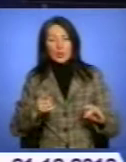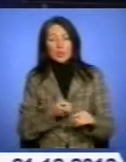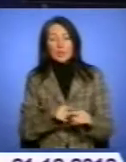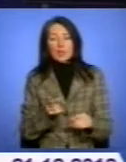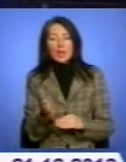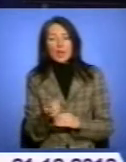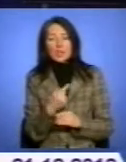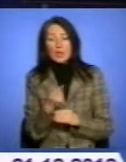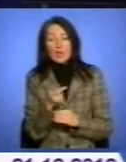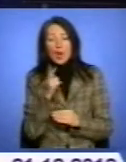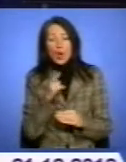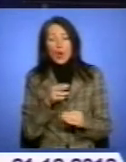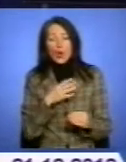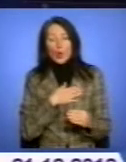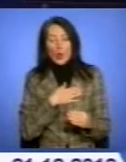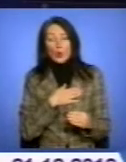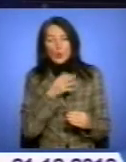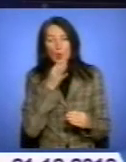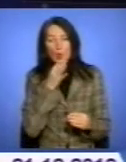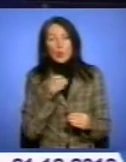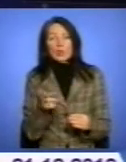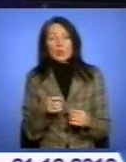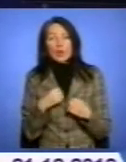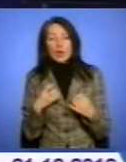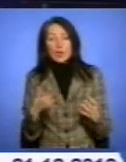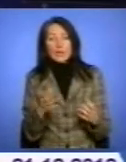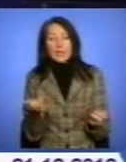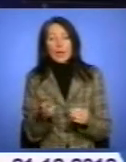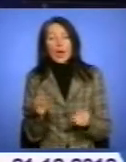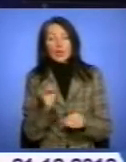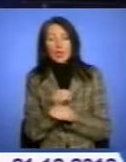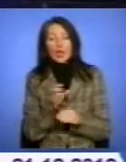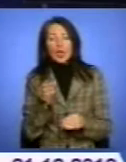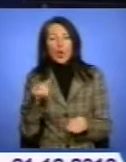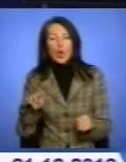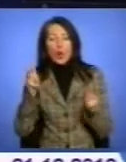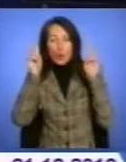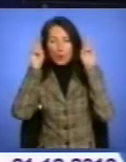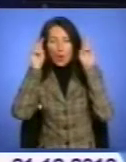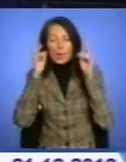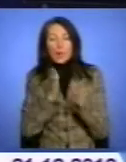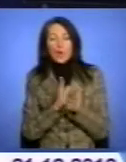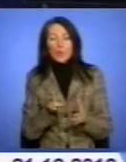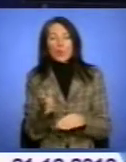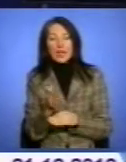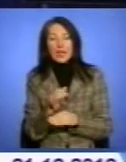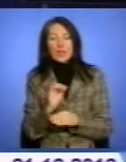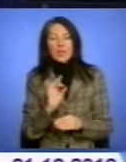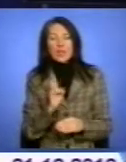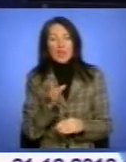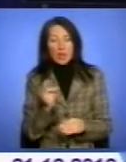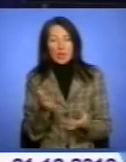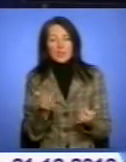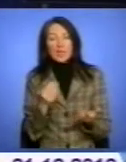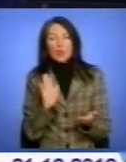додати кролика, має бути риба або ж ікра. Оскільки обійдеться новорічна розкіш тернополянам та які ціни на вже традиційні харчі